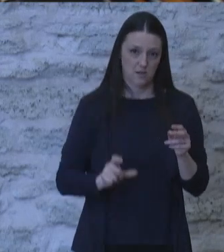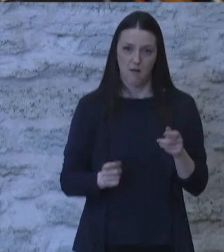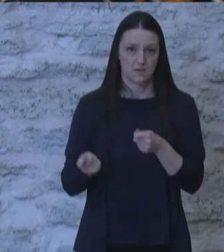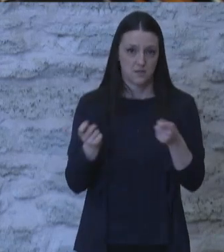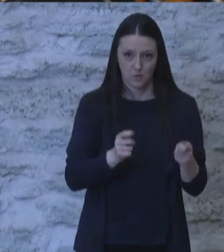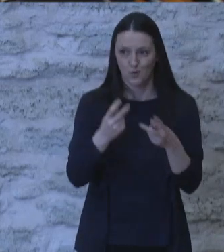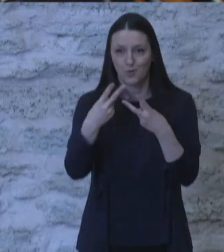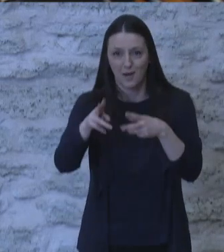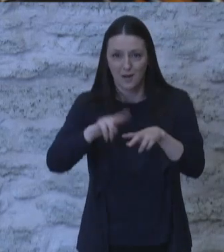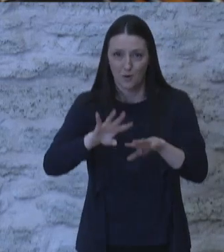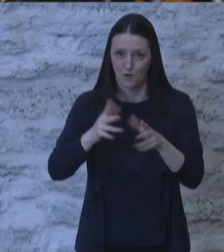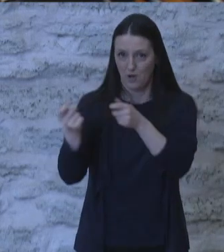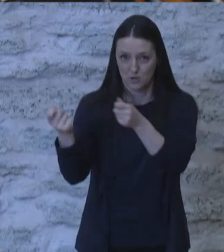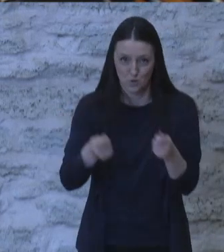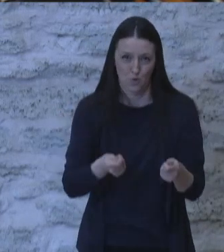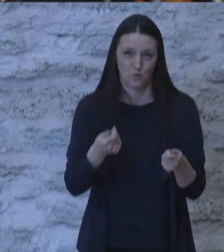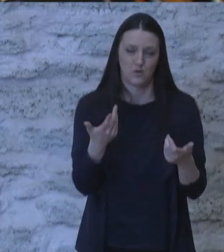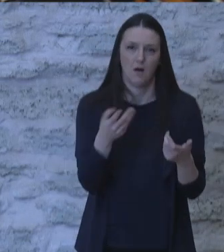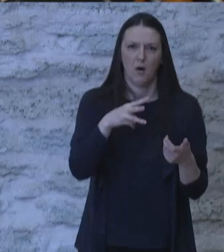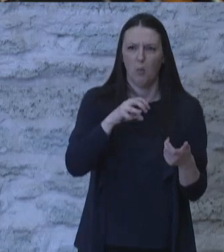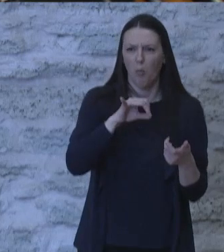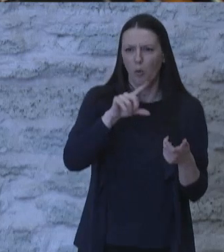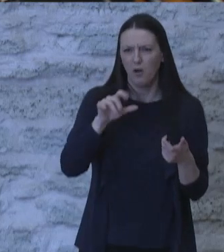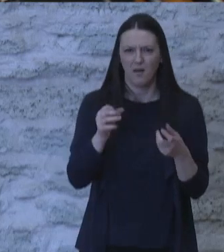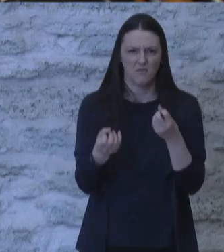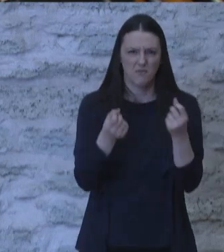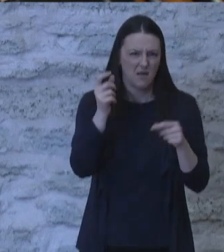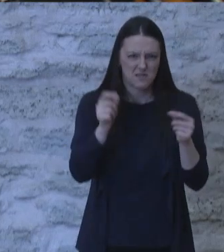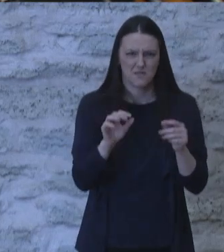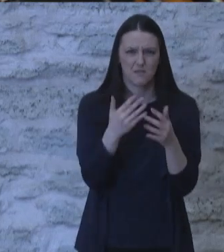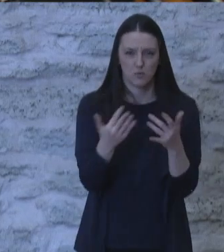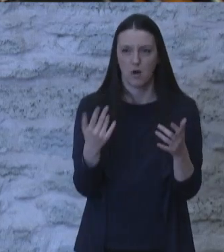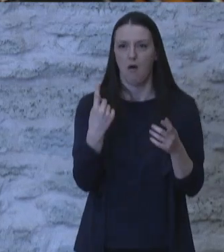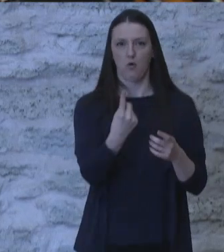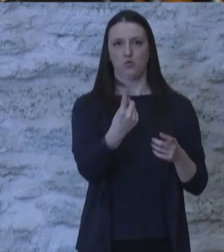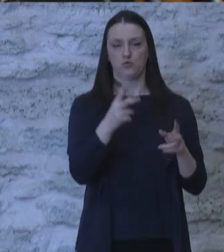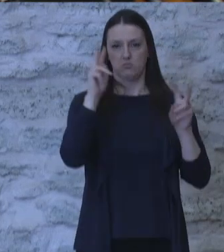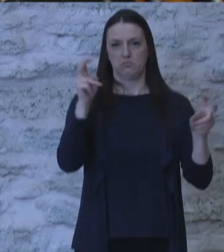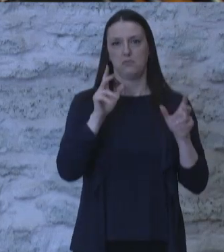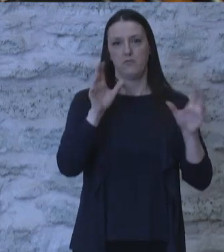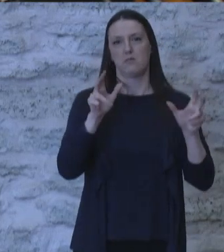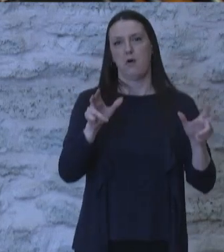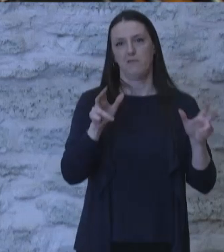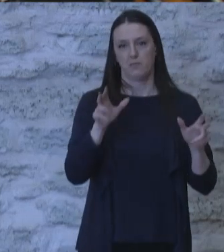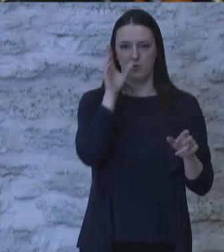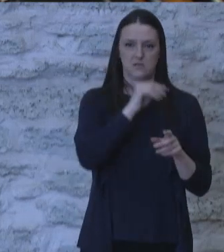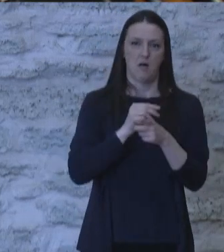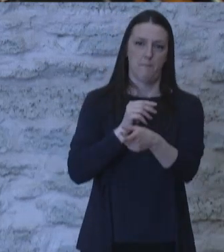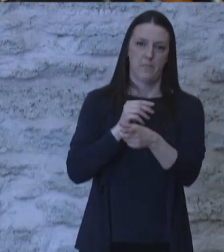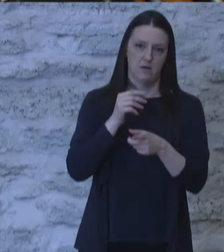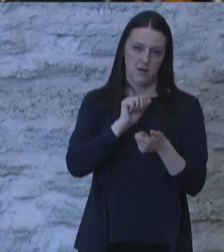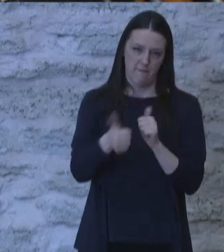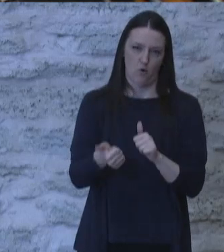Teised sündmused, eks ole, mis on olnud, mulli festival ja needa. Siin need kõik on kõrval, ainult räägitakse võrgpallist, kuna saab sinne erakondlikku sidet otsida.